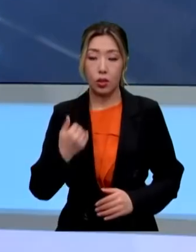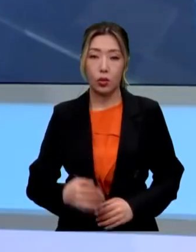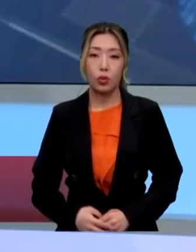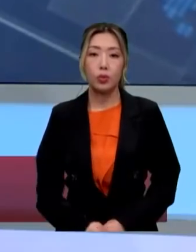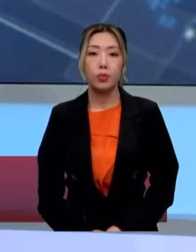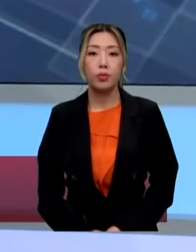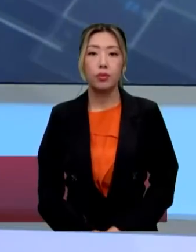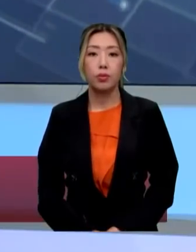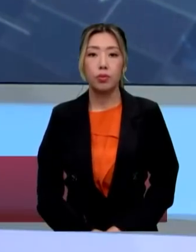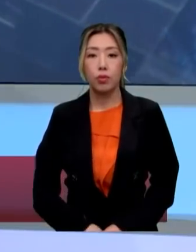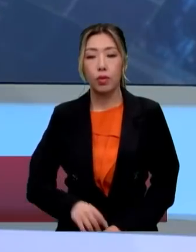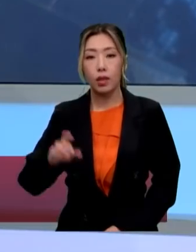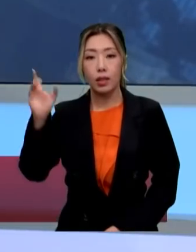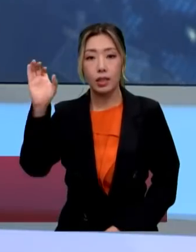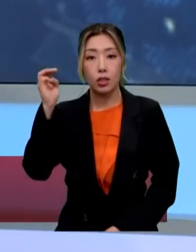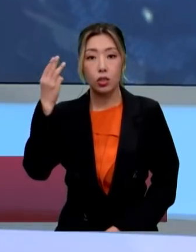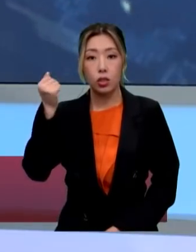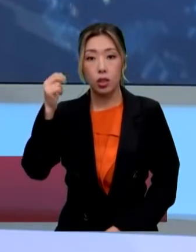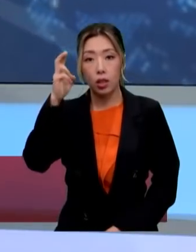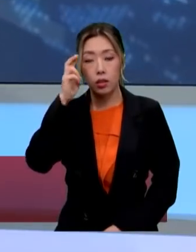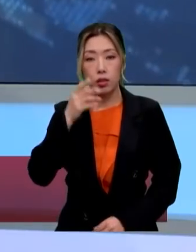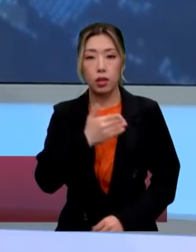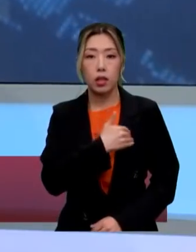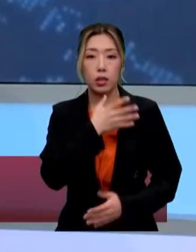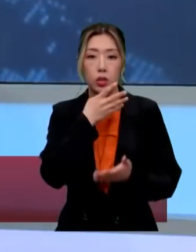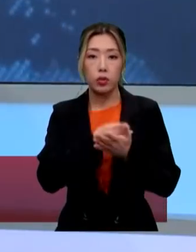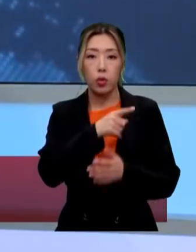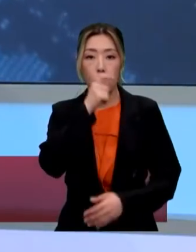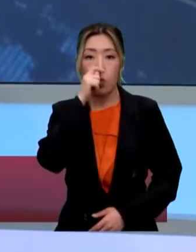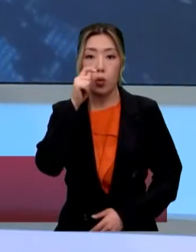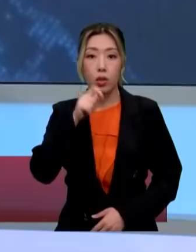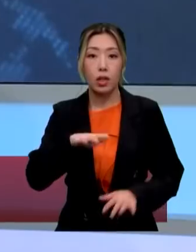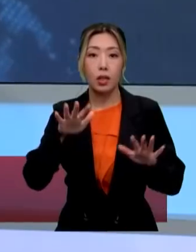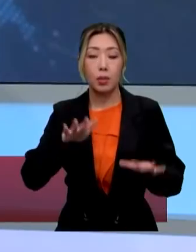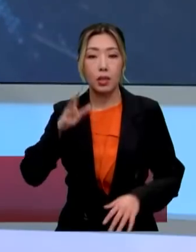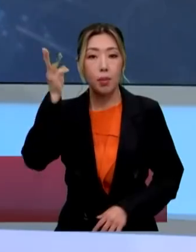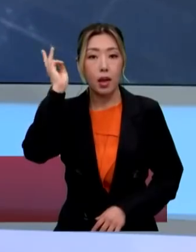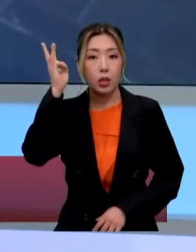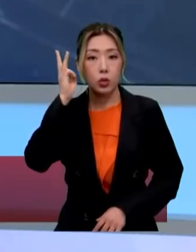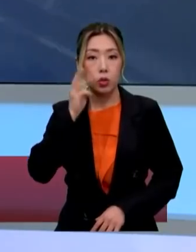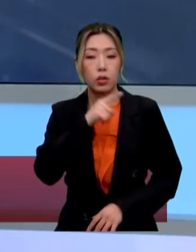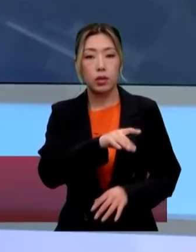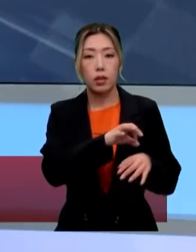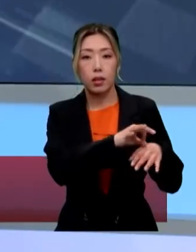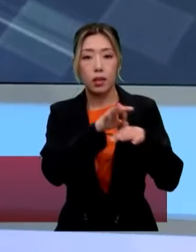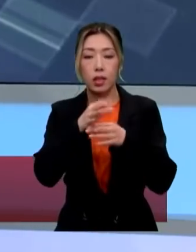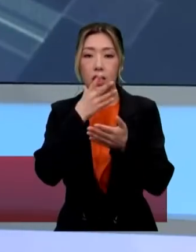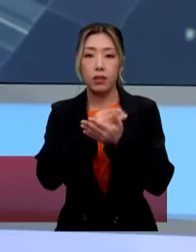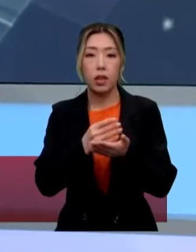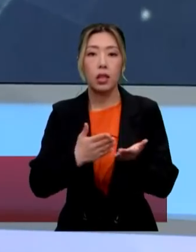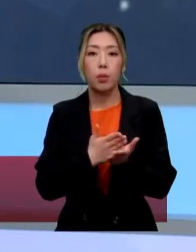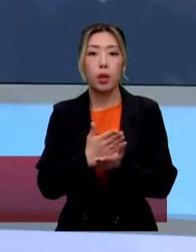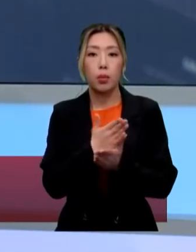Но между тем Госдеп США распорядился вывести своих дипломатов и сотрудников посольства из Украины в Польшу в интересах безопасности. Об